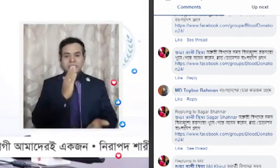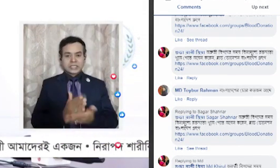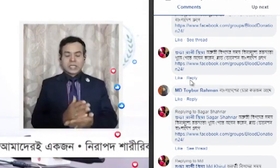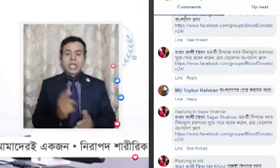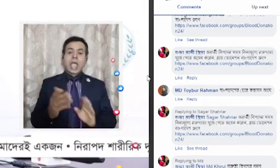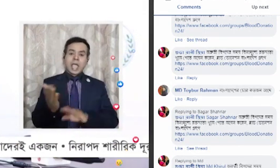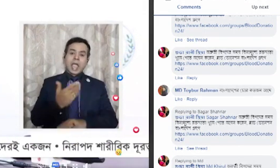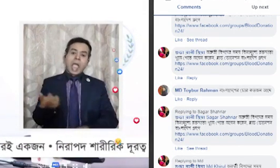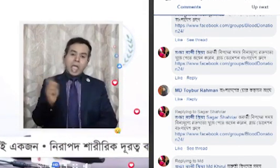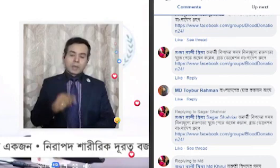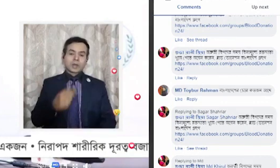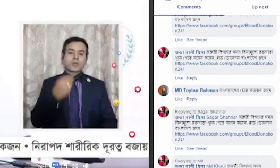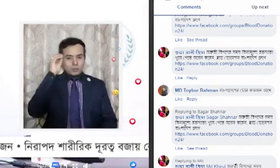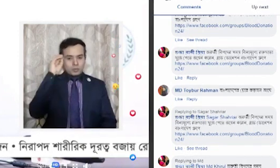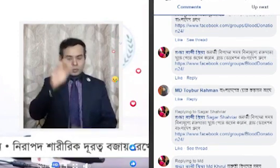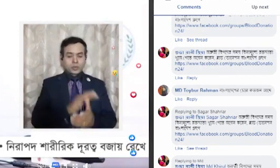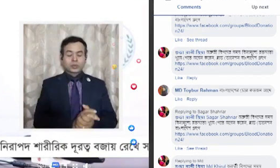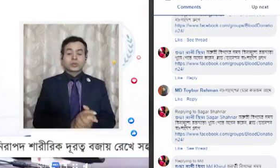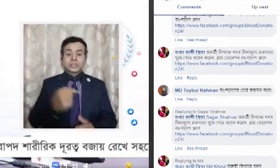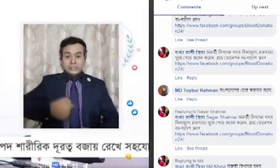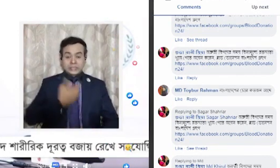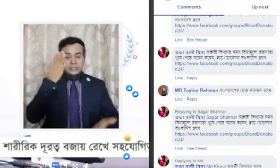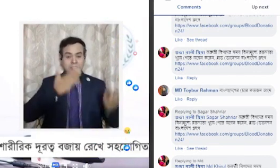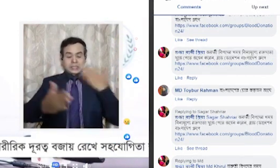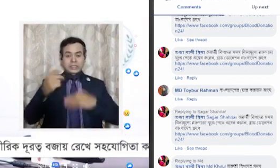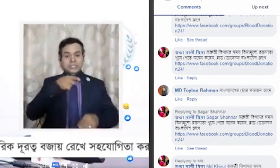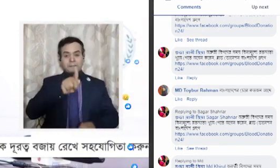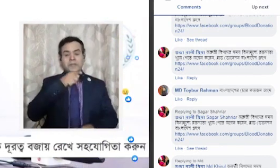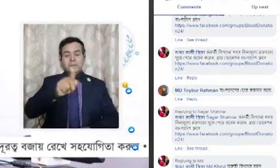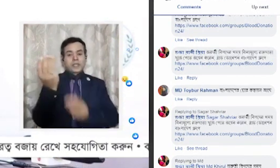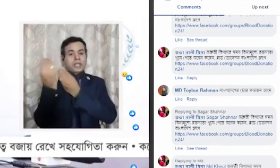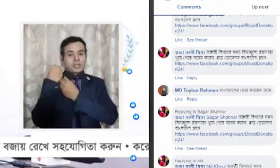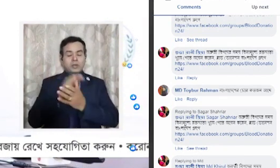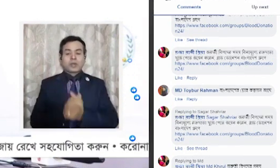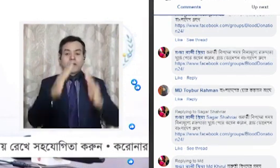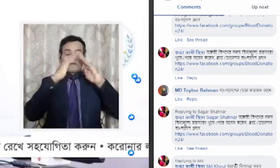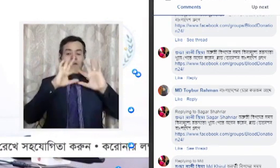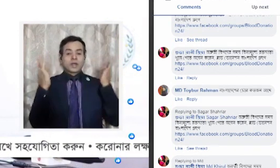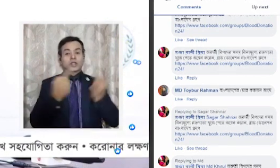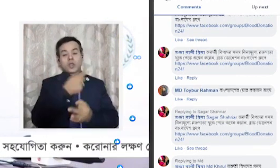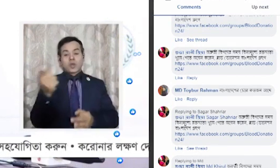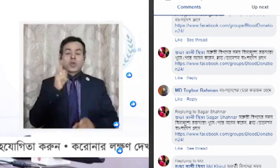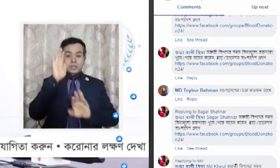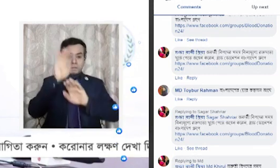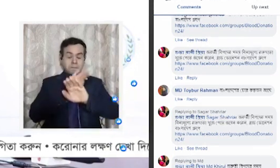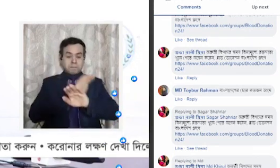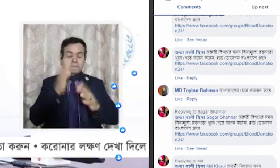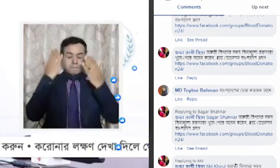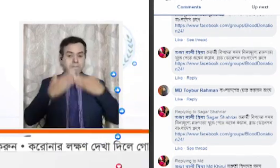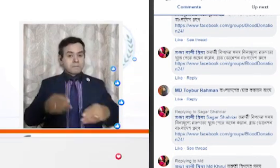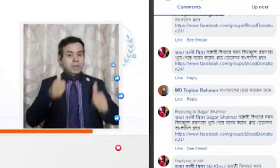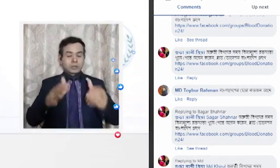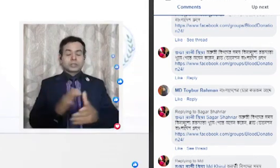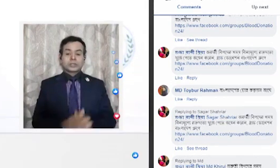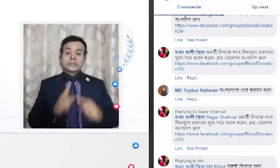30 জুন 2020। এই ছিল আমাদের কাছে তথ্য। শেষ করবার আগে আবারও বলবো, আপনার সুরক্ষা আপনার হাতে, নিজেকে